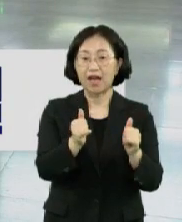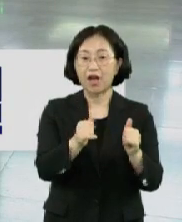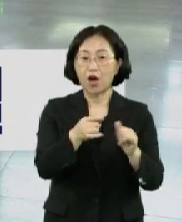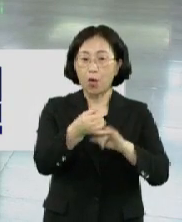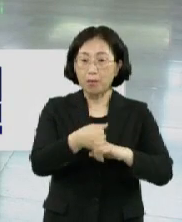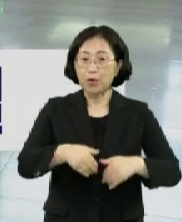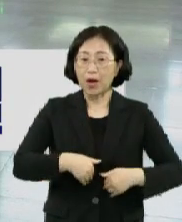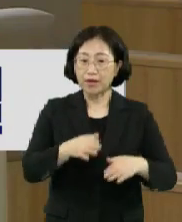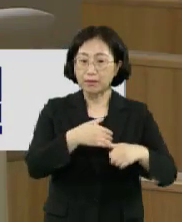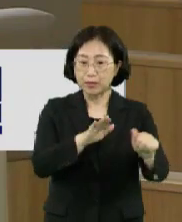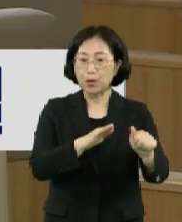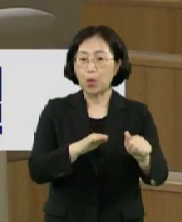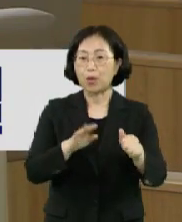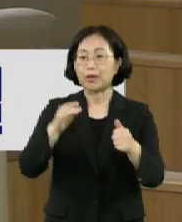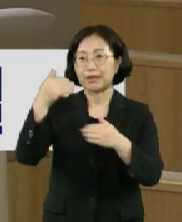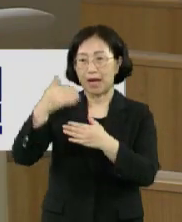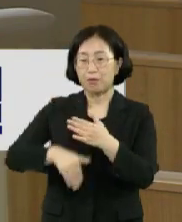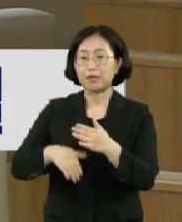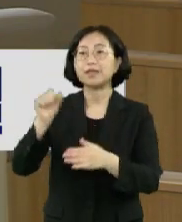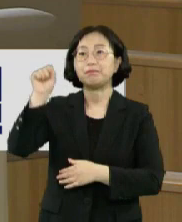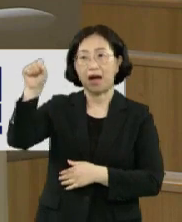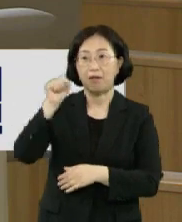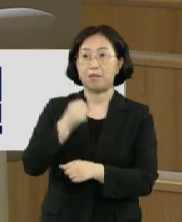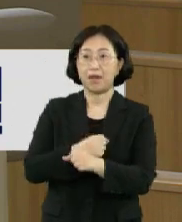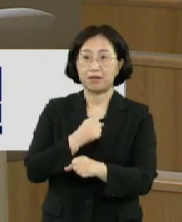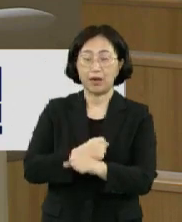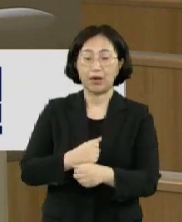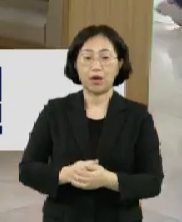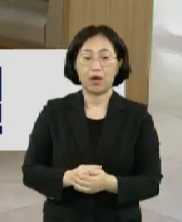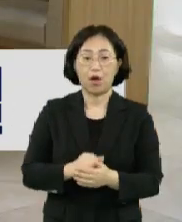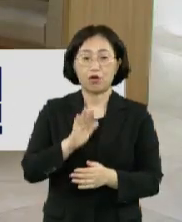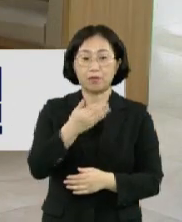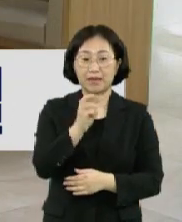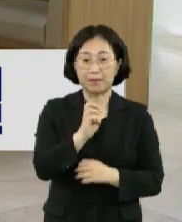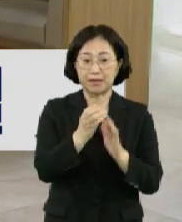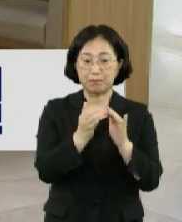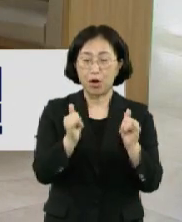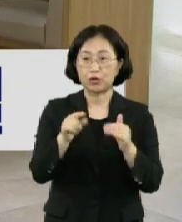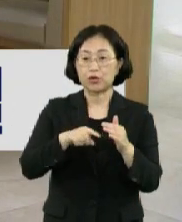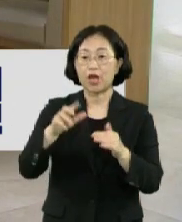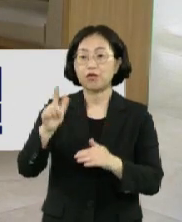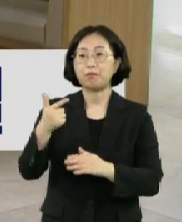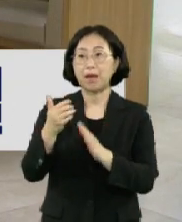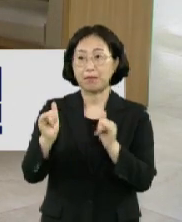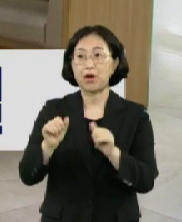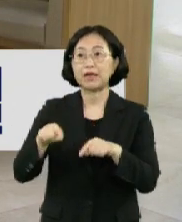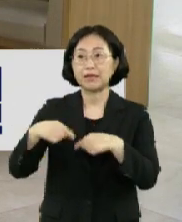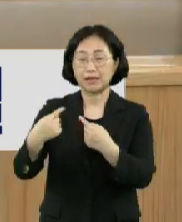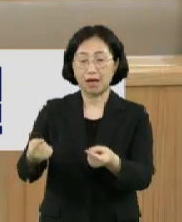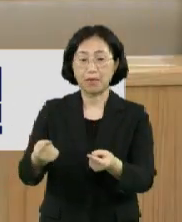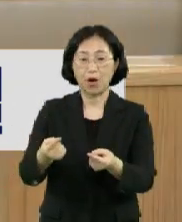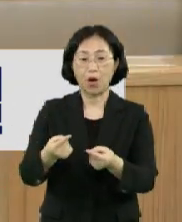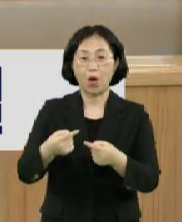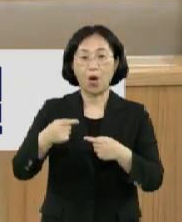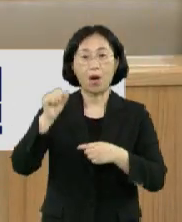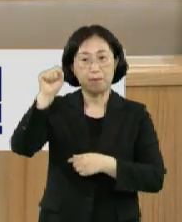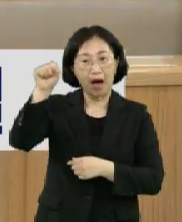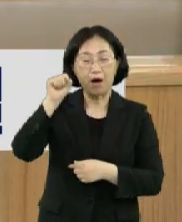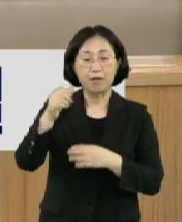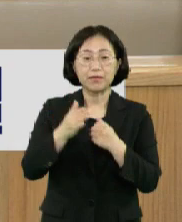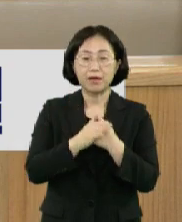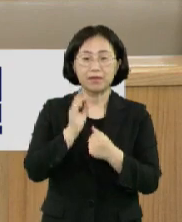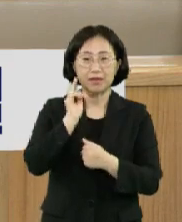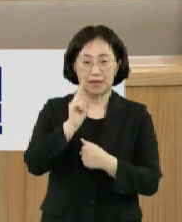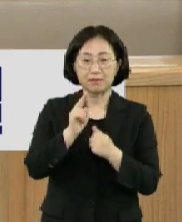제외하고 파업에 돌입한다고 선언했습니다. 노조원 930명 중 600여 명이 참여했으며 파업 여파로